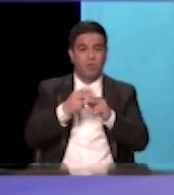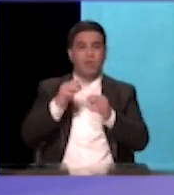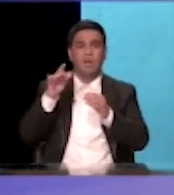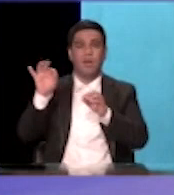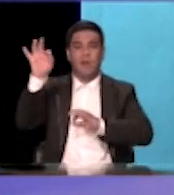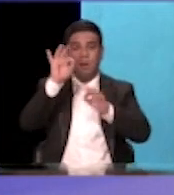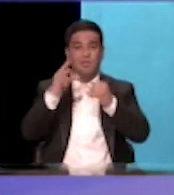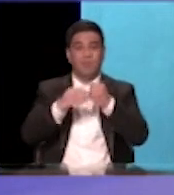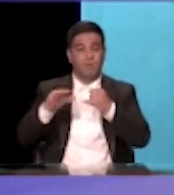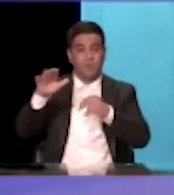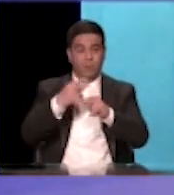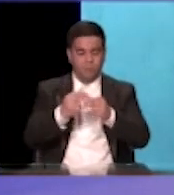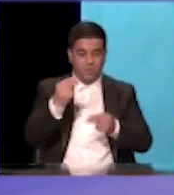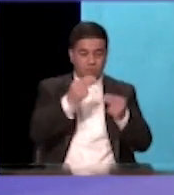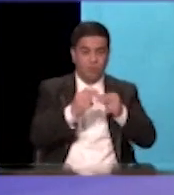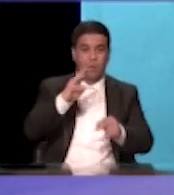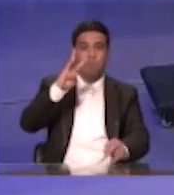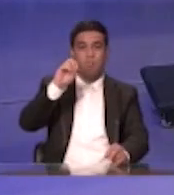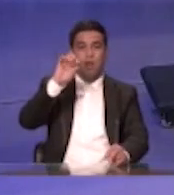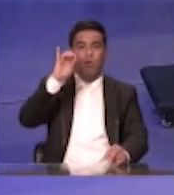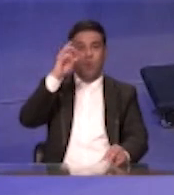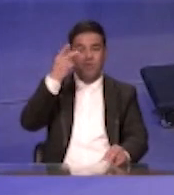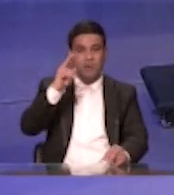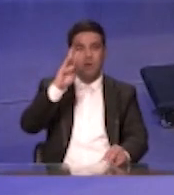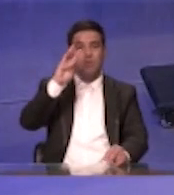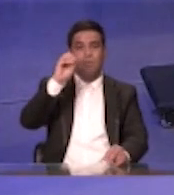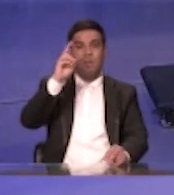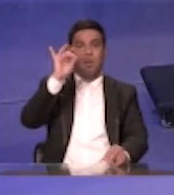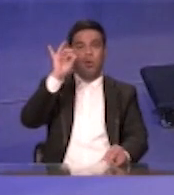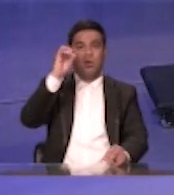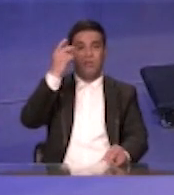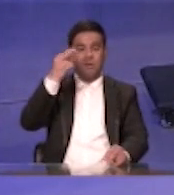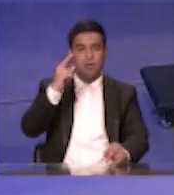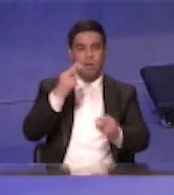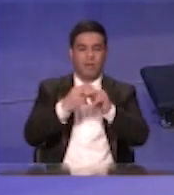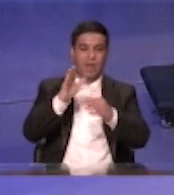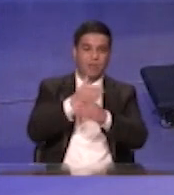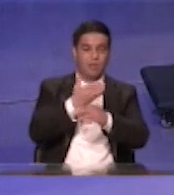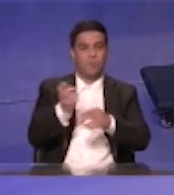shu yozuvsiz xaritada Melaneziya, Mikroneziya, Polineziya hududlarini